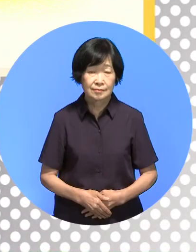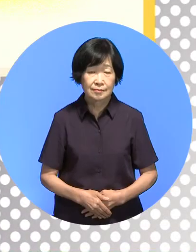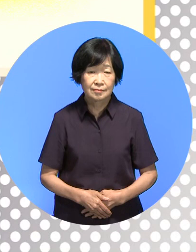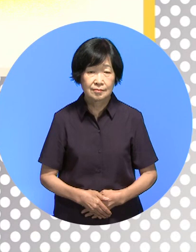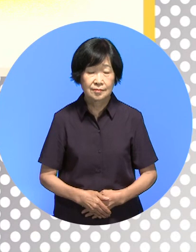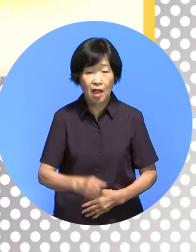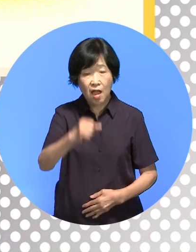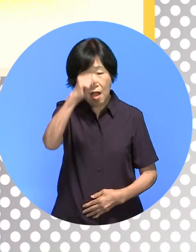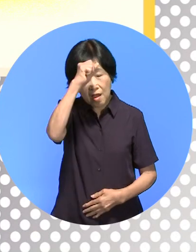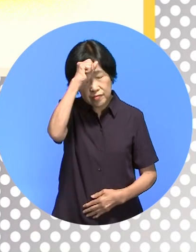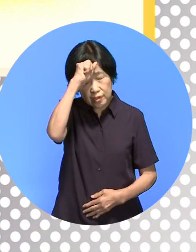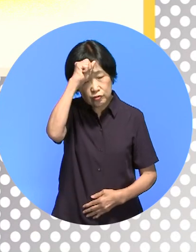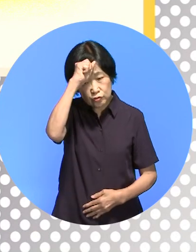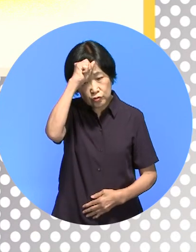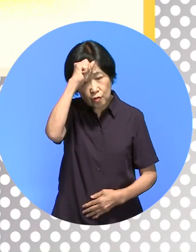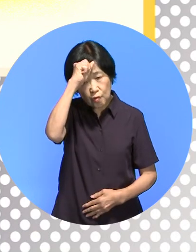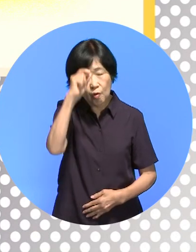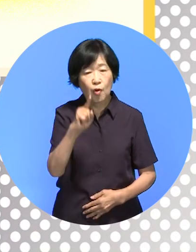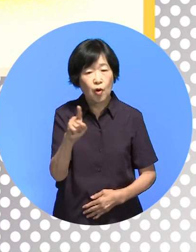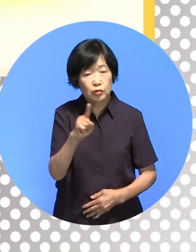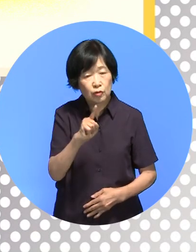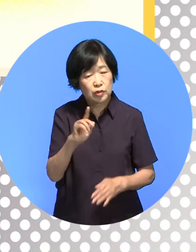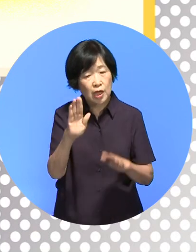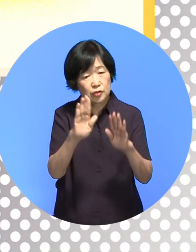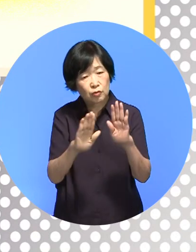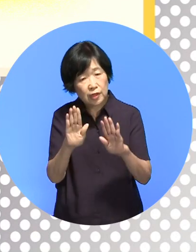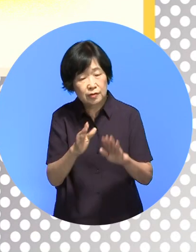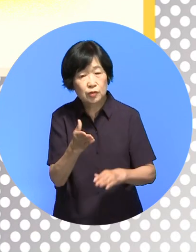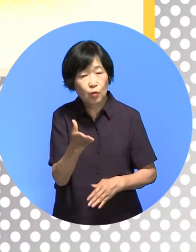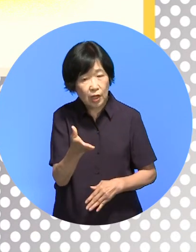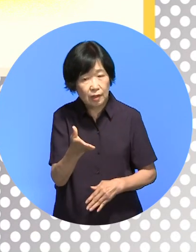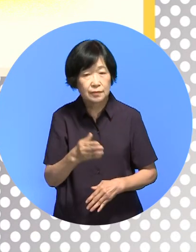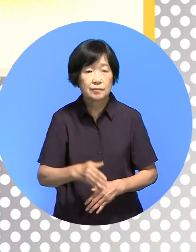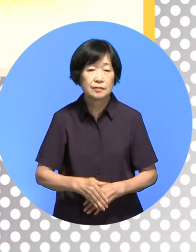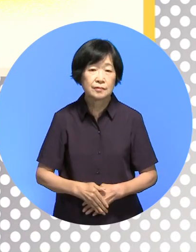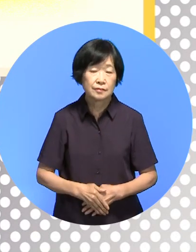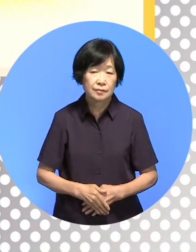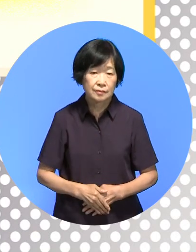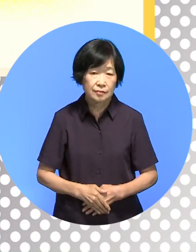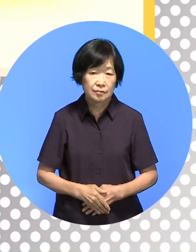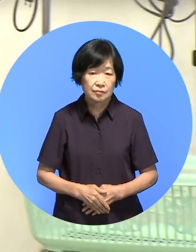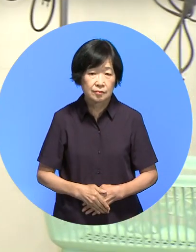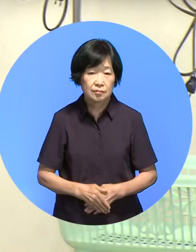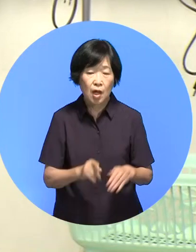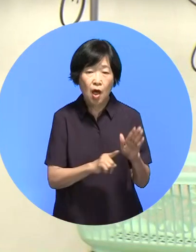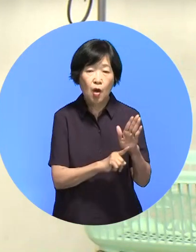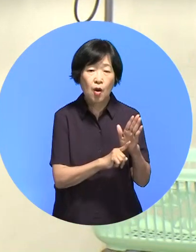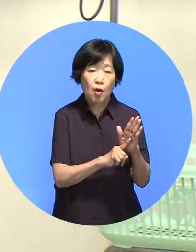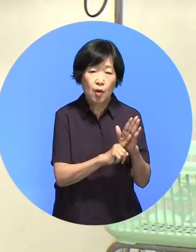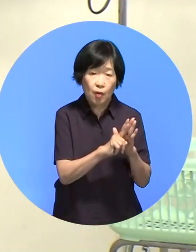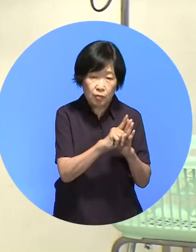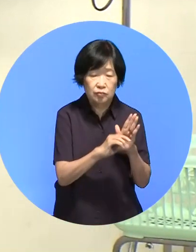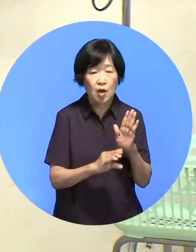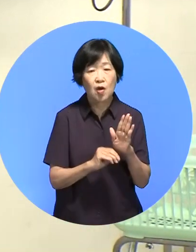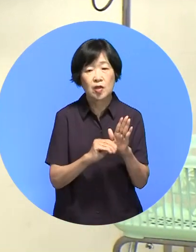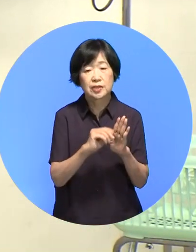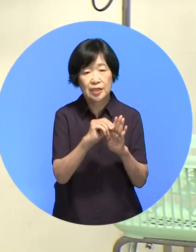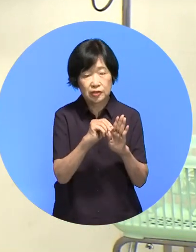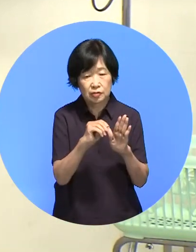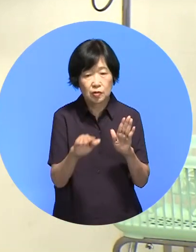では具体的な熱中症の症状にはどんなものがあるのでしょうか？ 高温多湿の環境の下